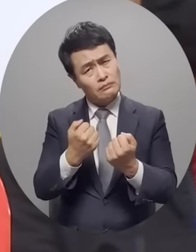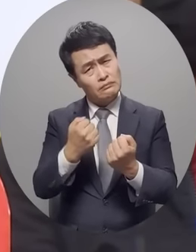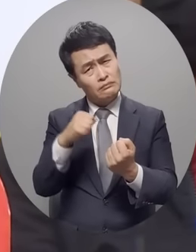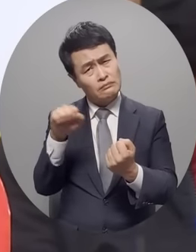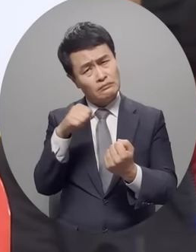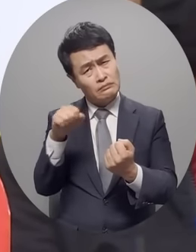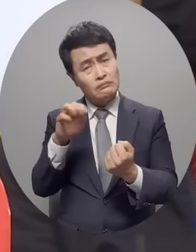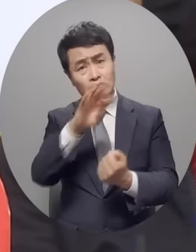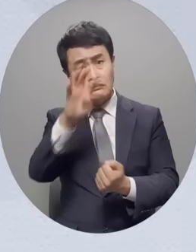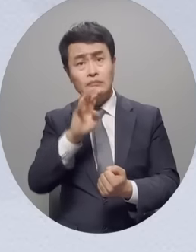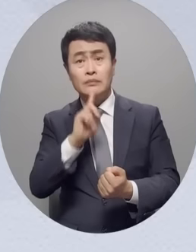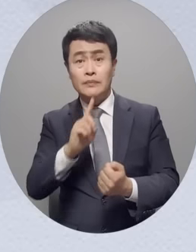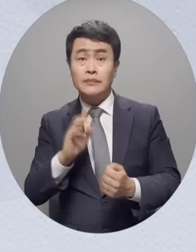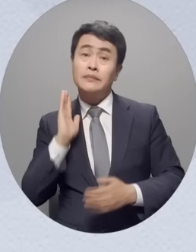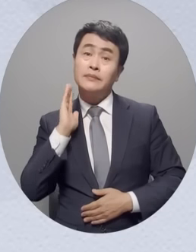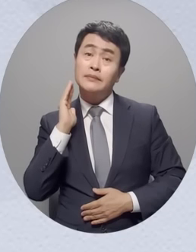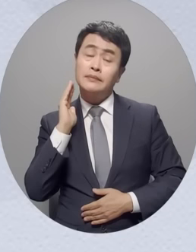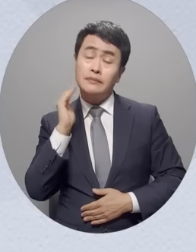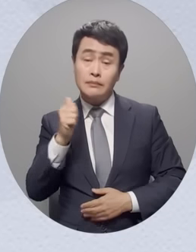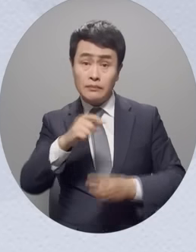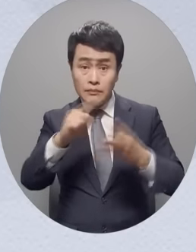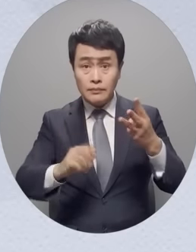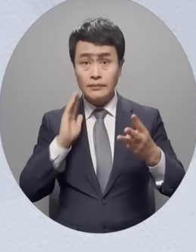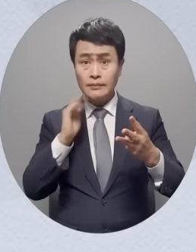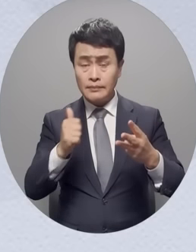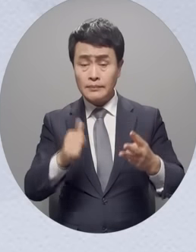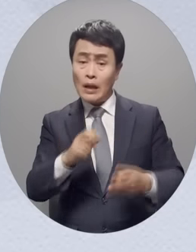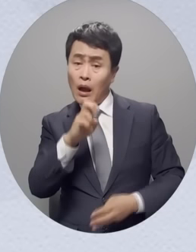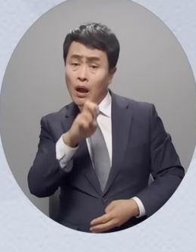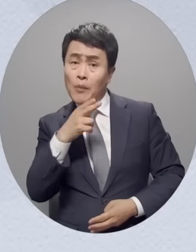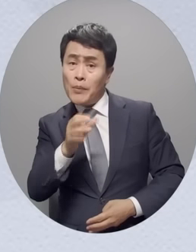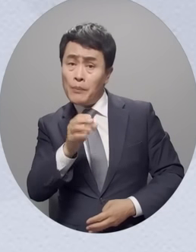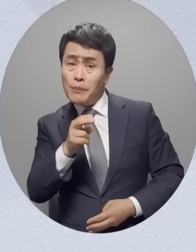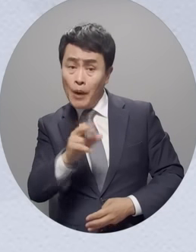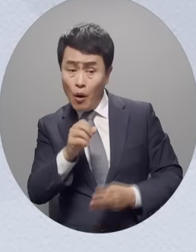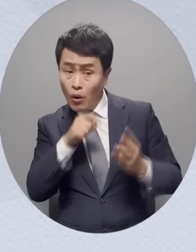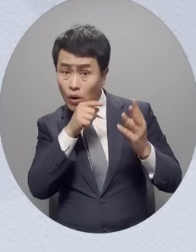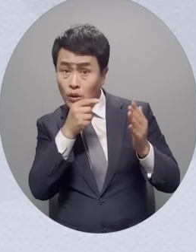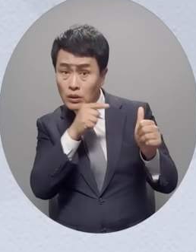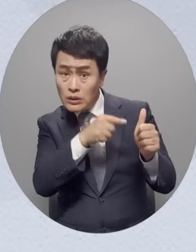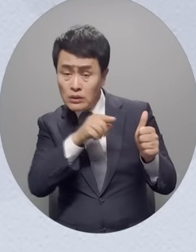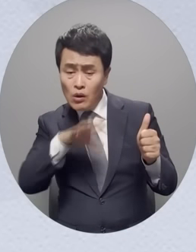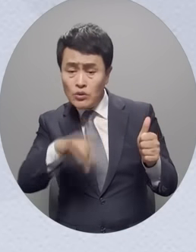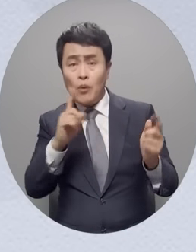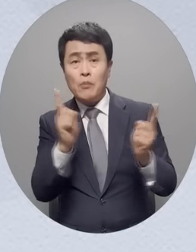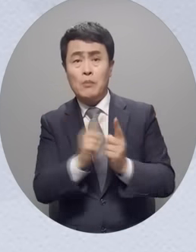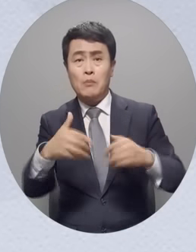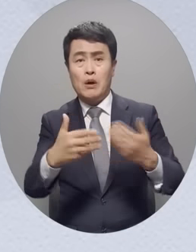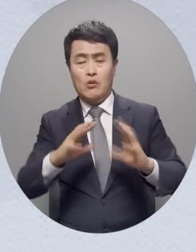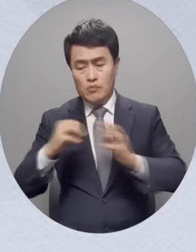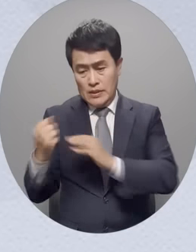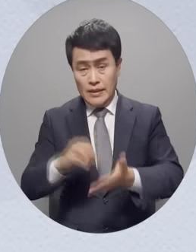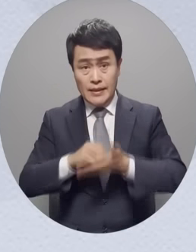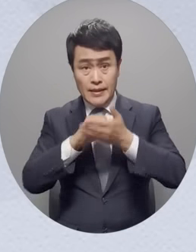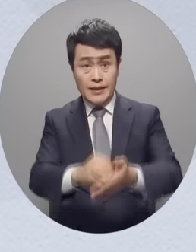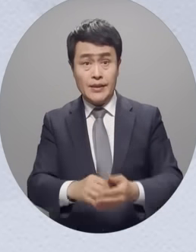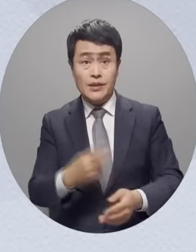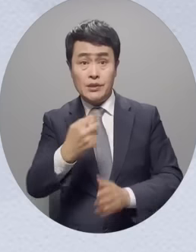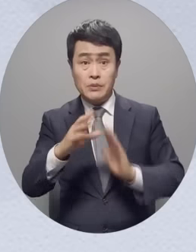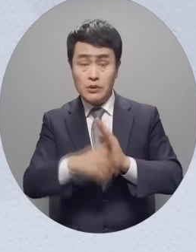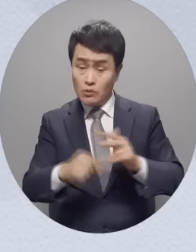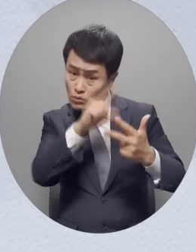있습니다. 대통령실은 윤 대통령이 명 씨를 처음 만난 건 국민의힘 입당 전인 2021년 7월 초로